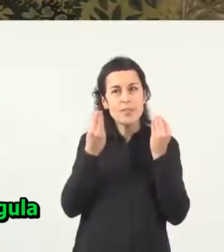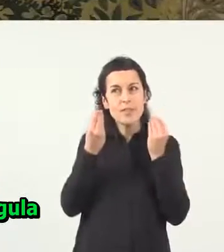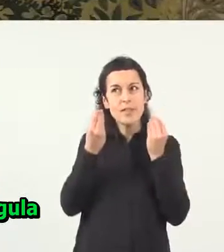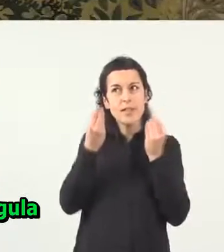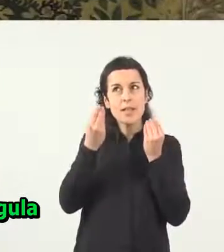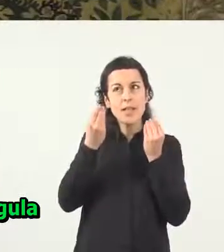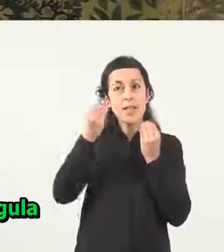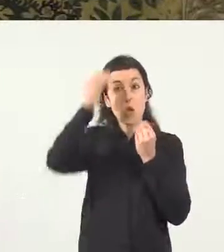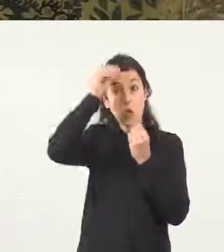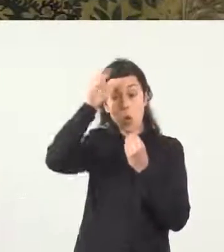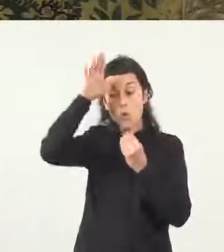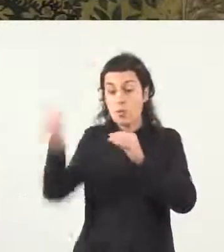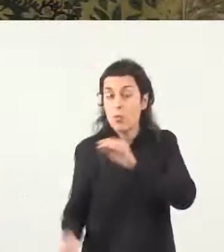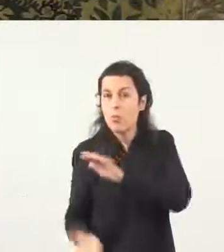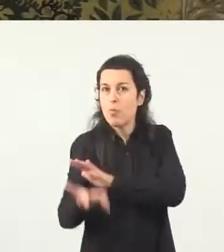ezagutzaren zirkuito osoa.